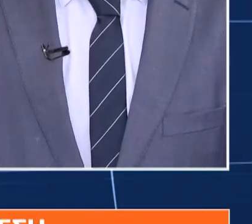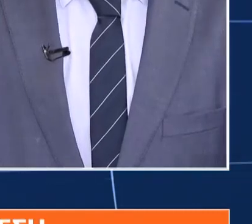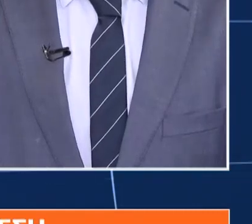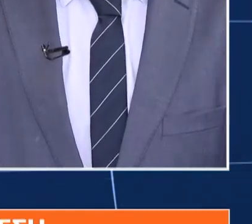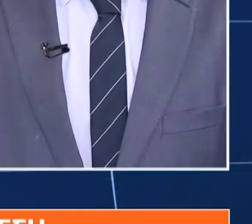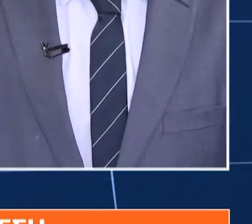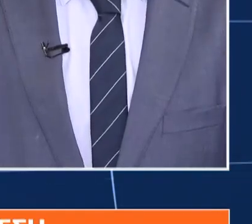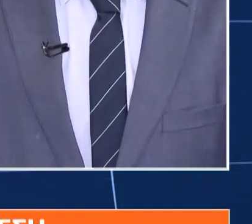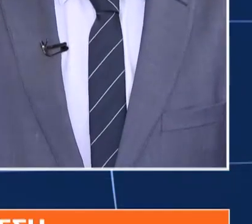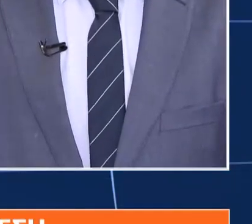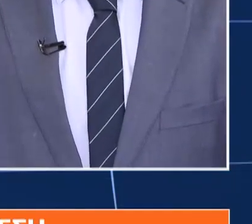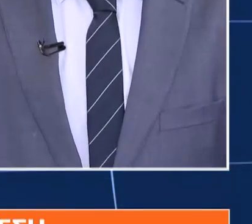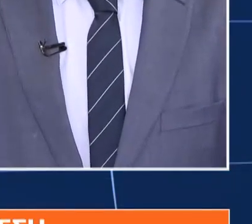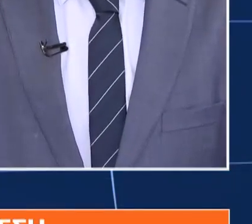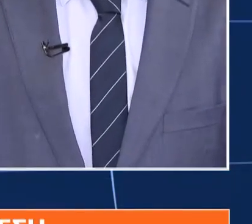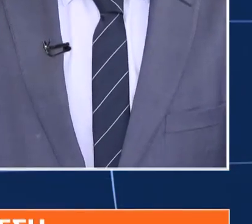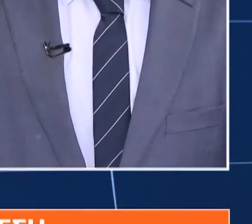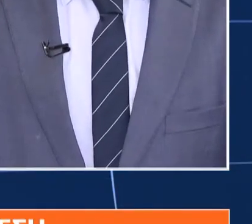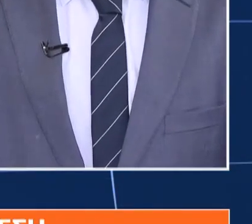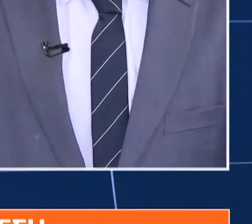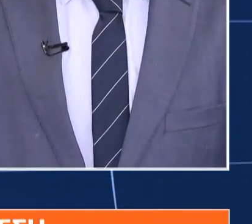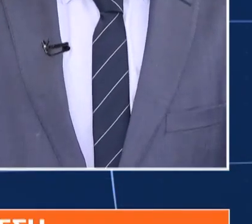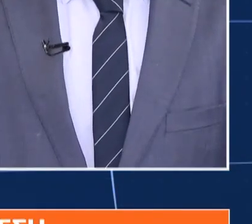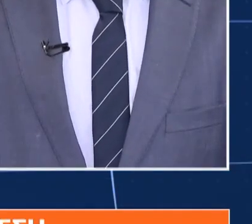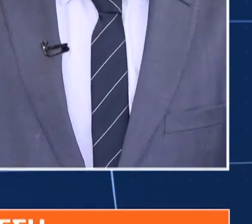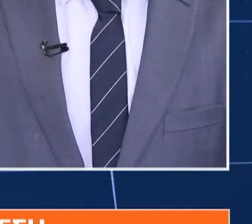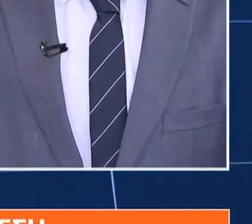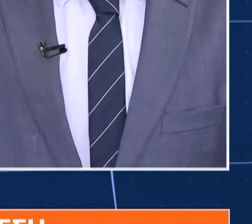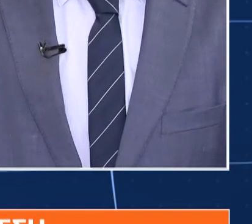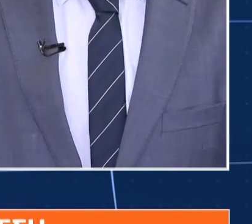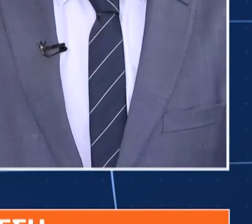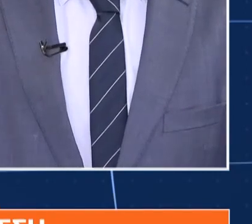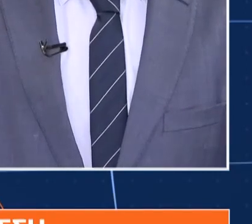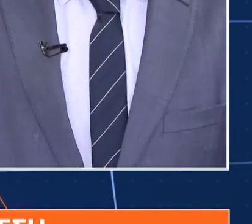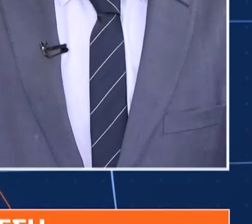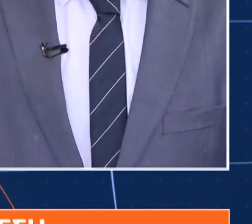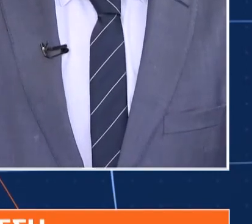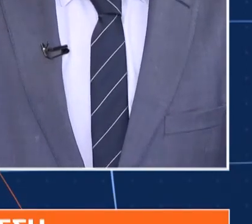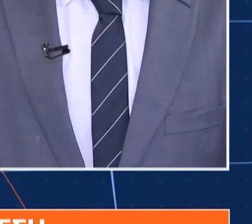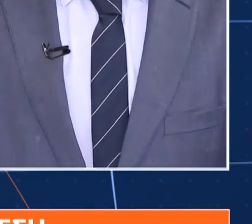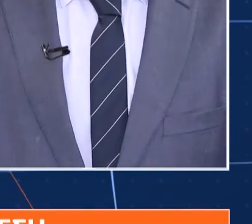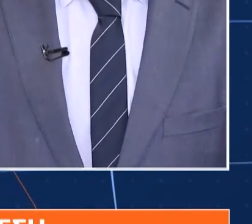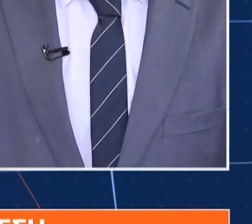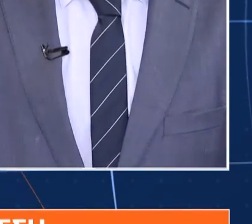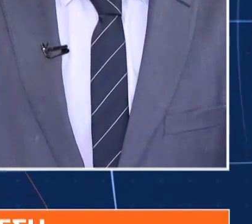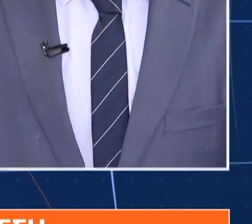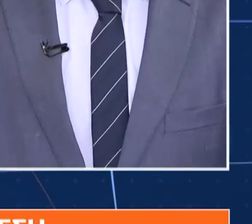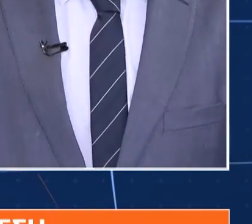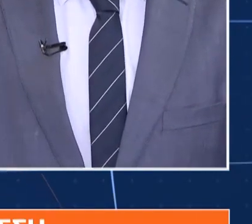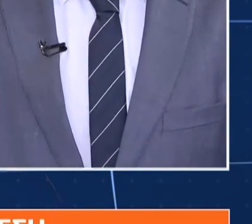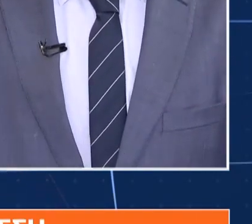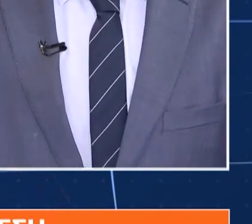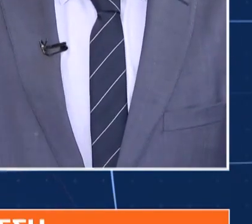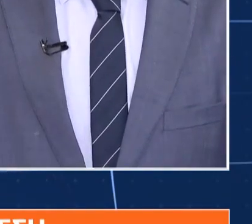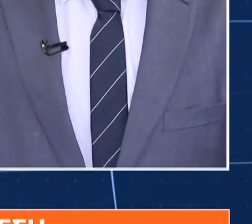την αποκλιμάκωση των λογαριασμών ενέργειας. Όπως είπε, καταναλωτές και επιχειρήσεις βλέπουν κάθε μήνα πού θα ήταν τα τιμολόγια αν